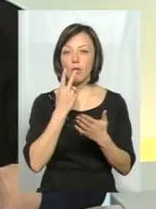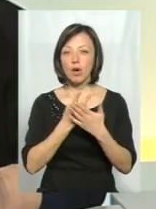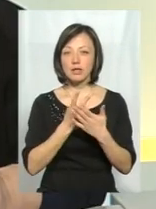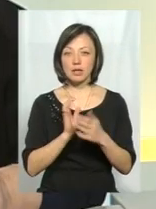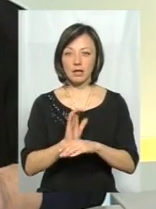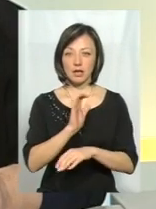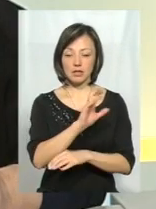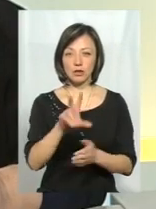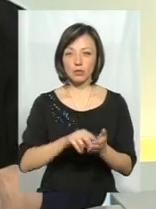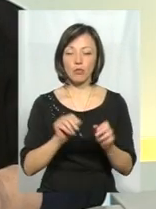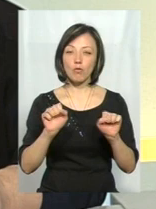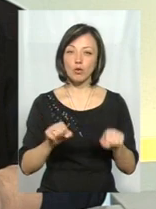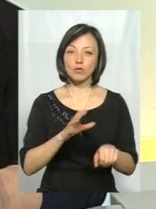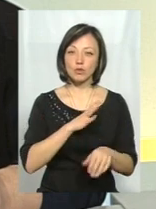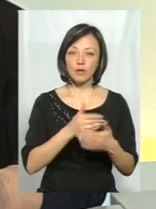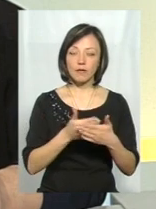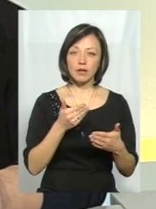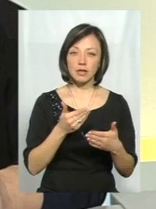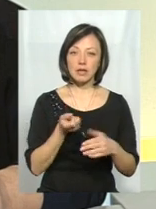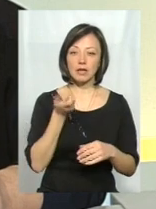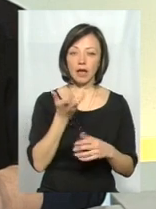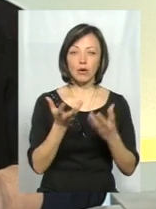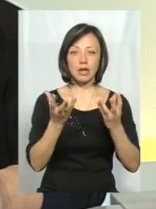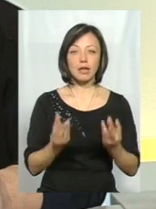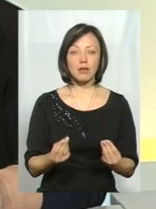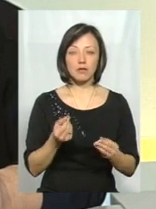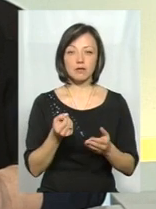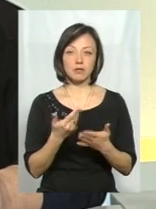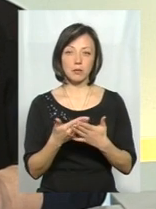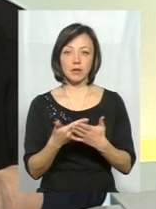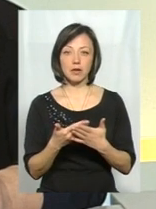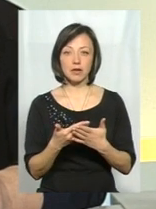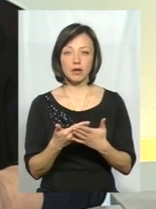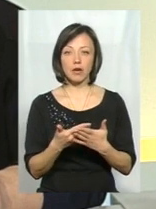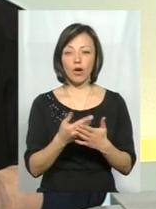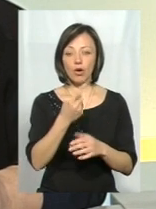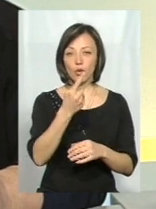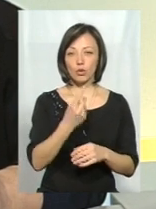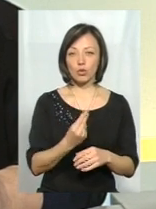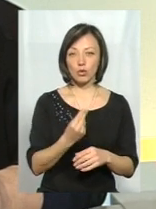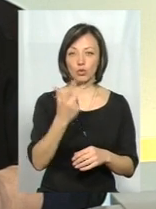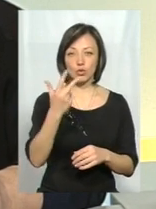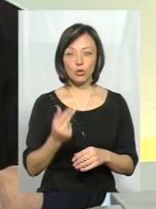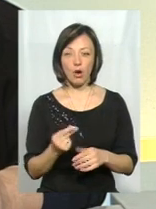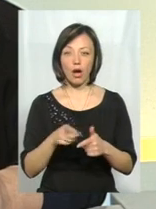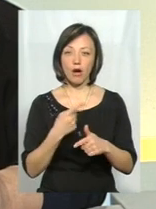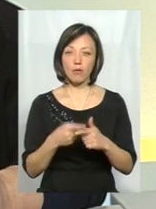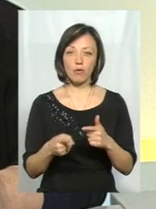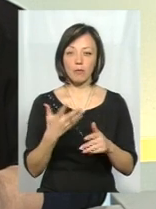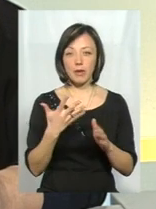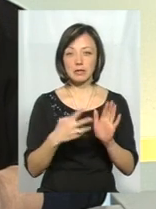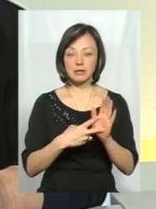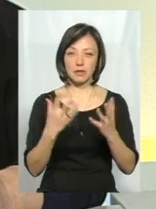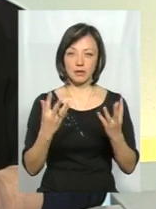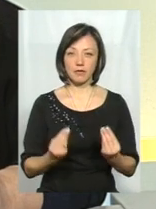надісланий зразок. Це може бути від декількох днів, там, від одного там, до трьох, чи від більше 5-7